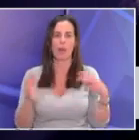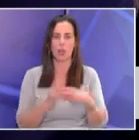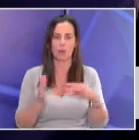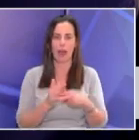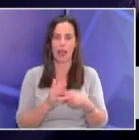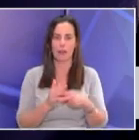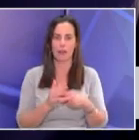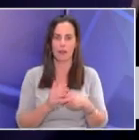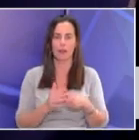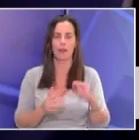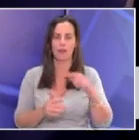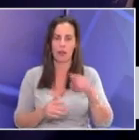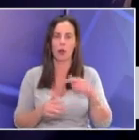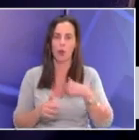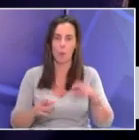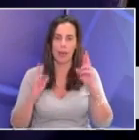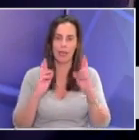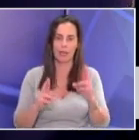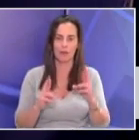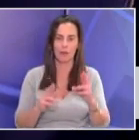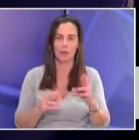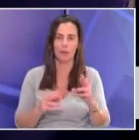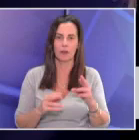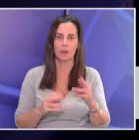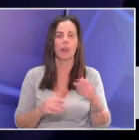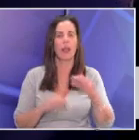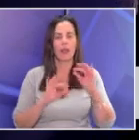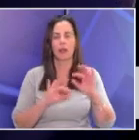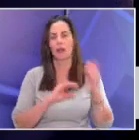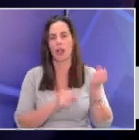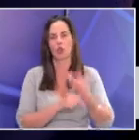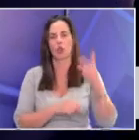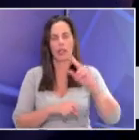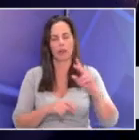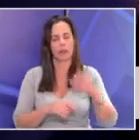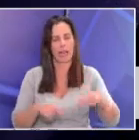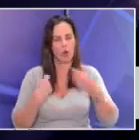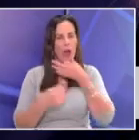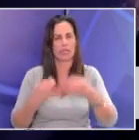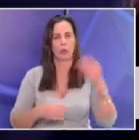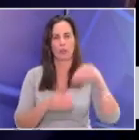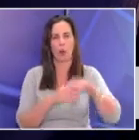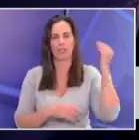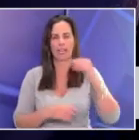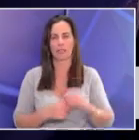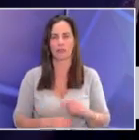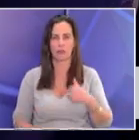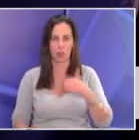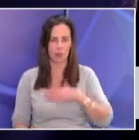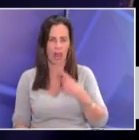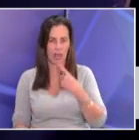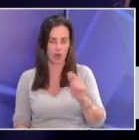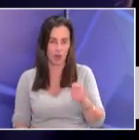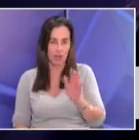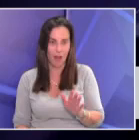החשמליים, ובכך אנחנו באמת מקווים להכניס את החינוך בצורה הרבה יותר רצינית לבתי הספר. אני רוצה להגיד